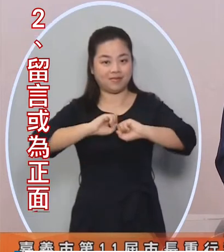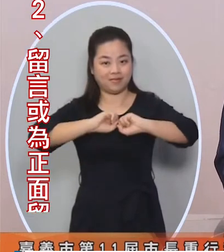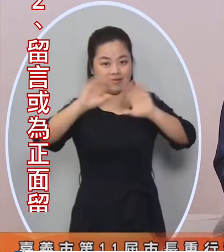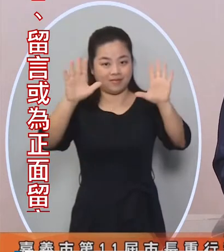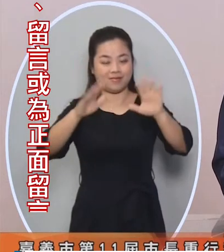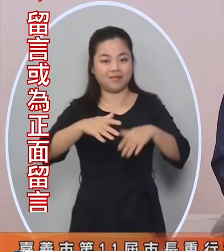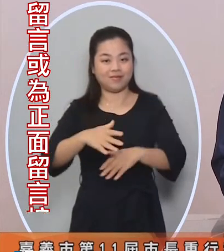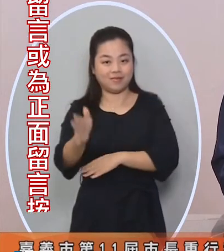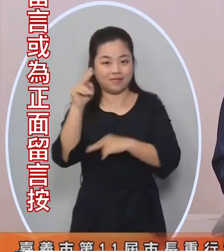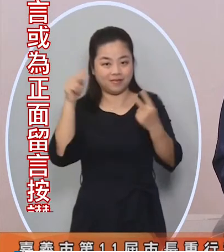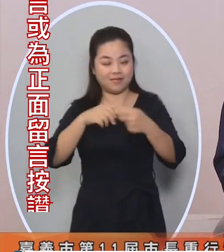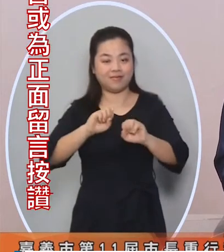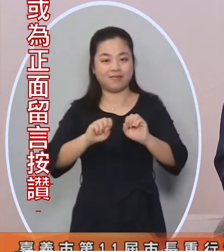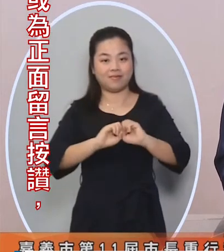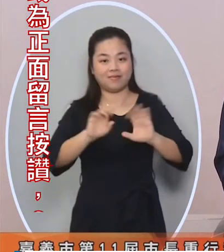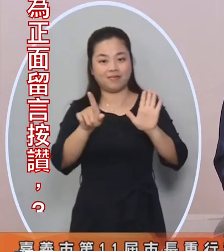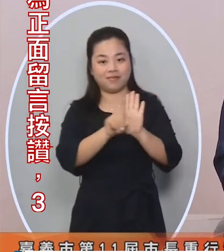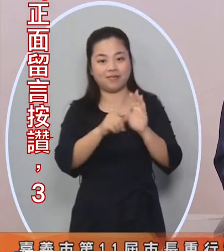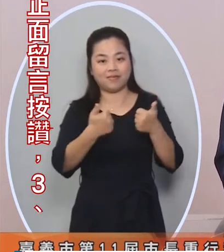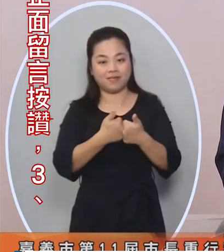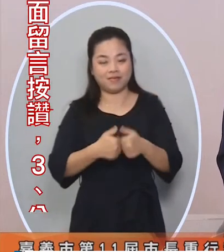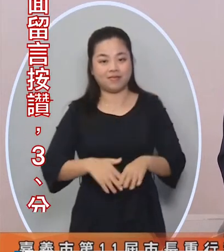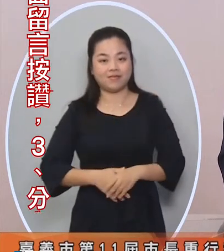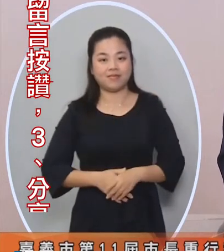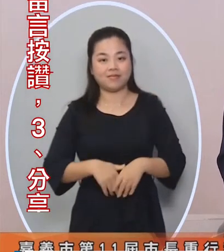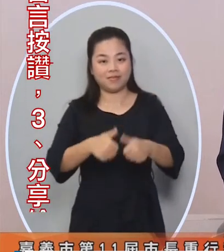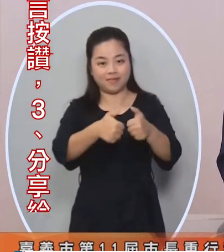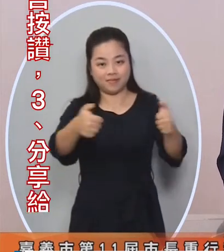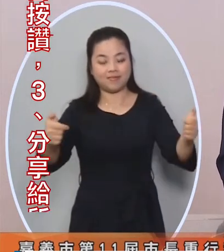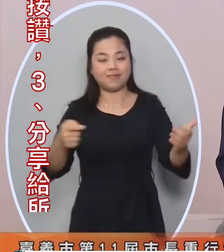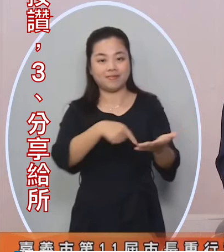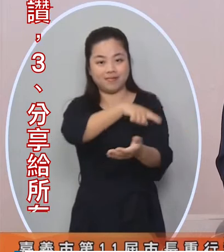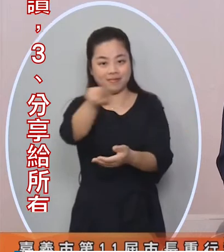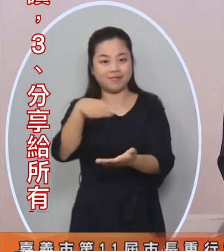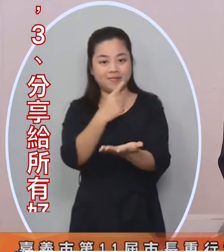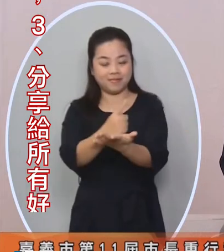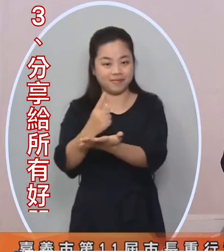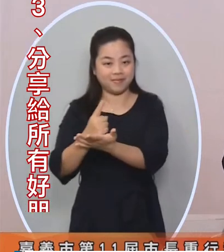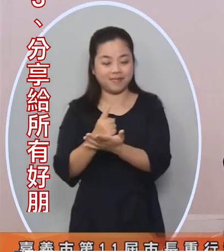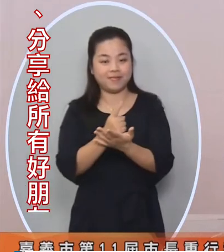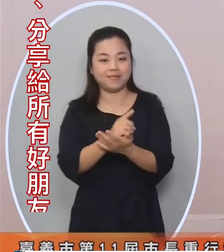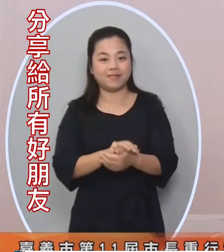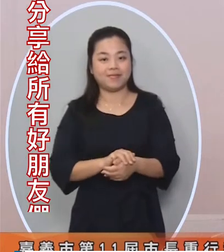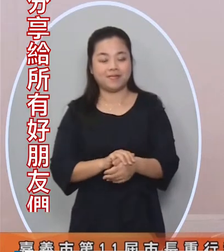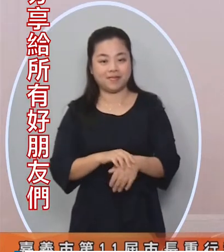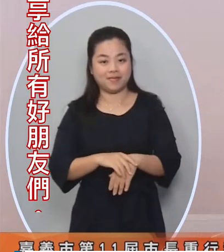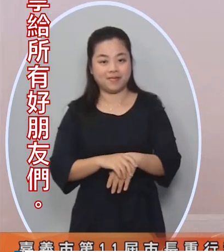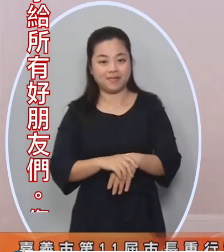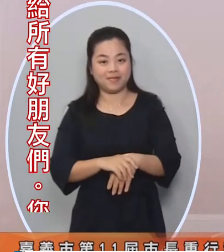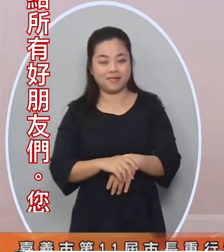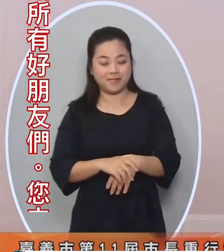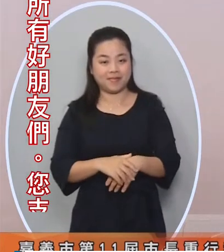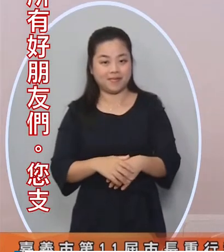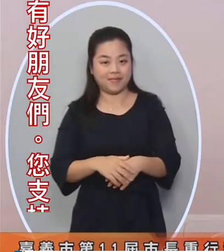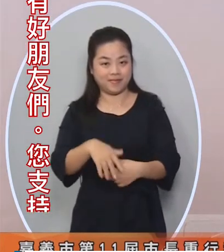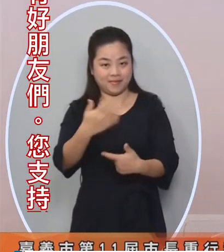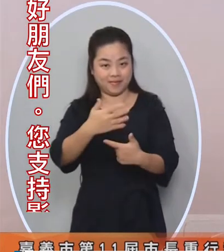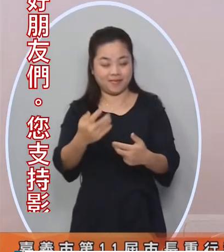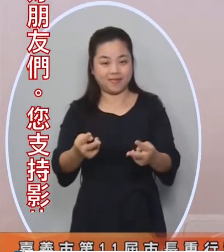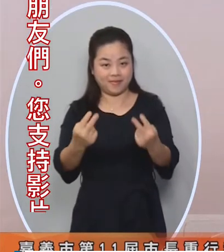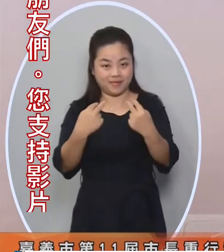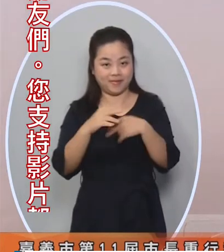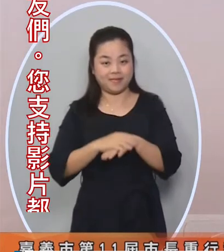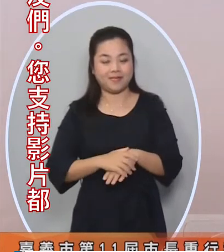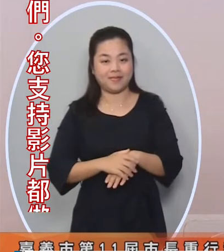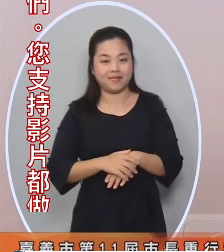政见发表会。声明各位伫百忙当中拨时间观看各位候